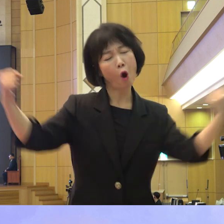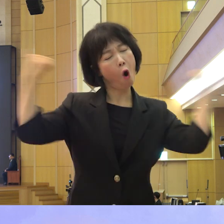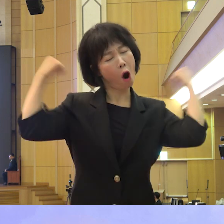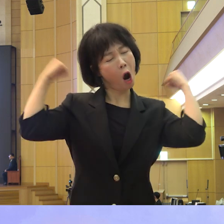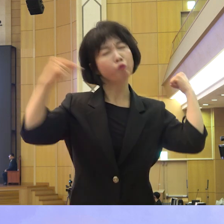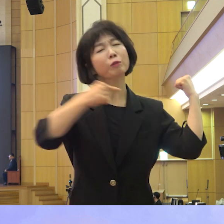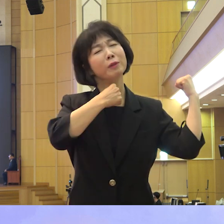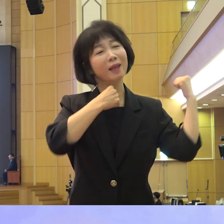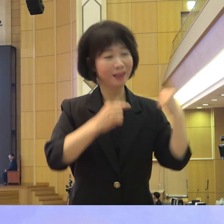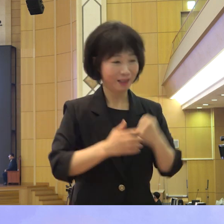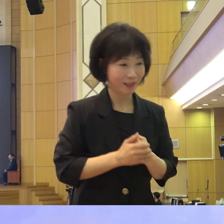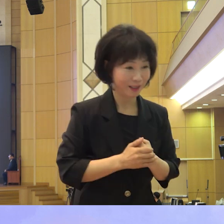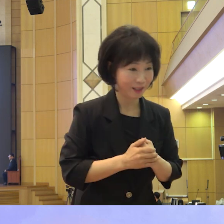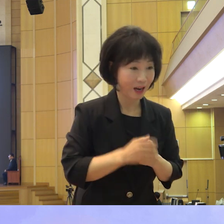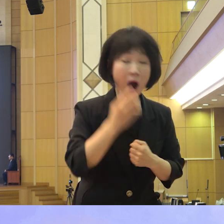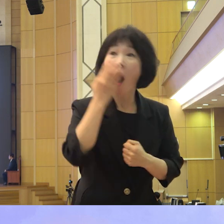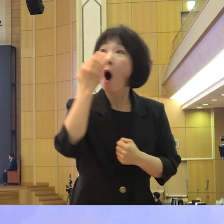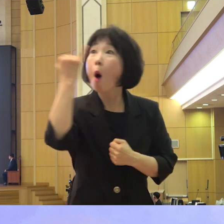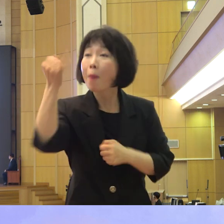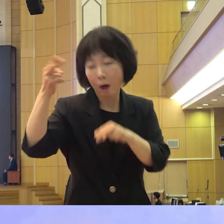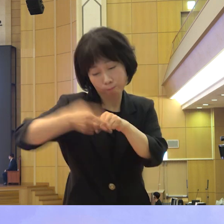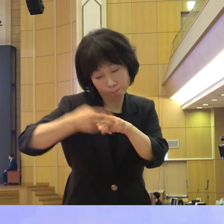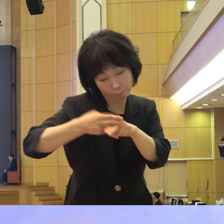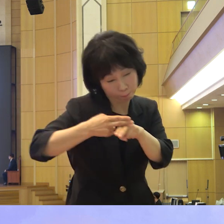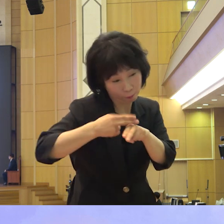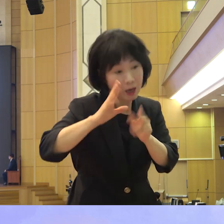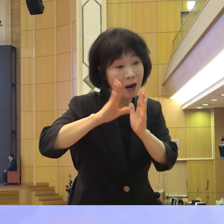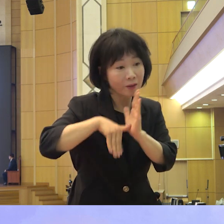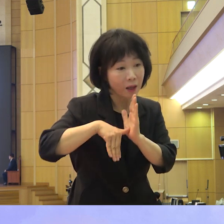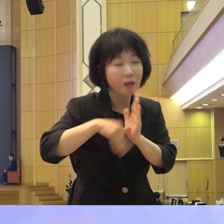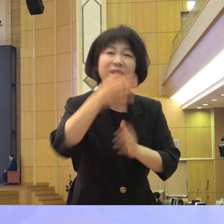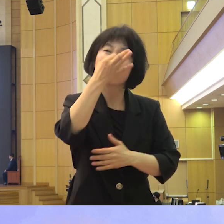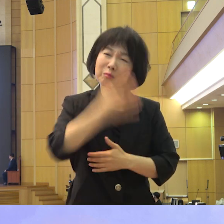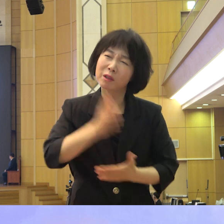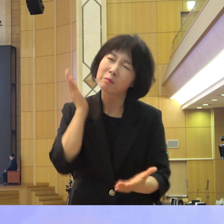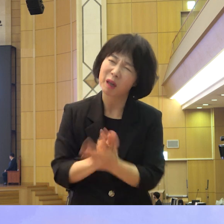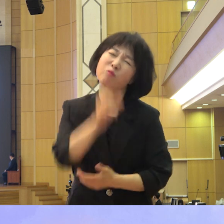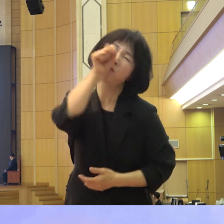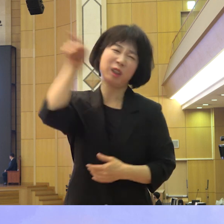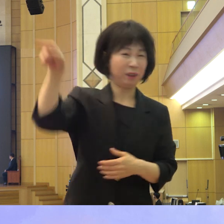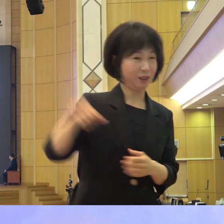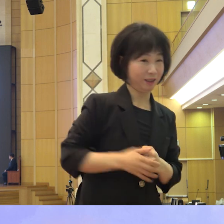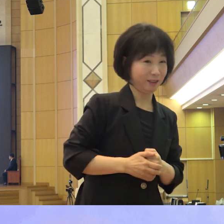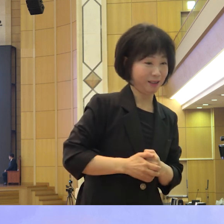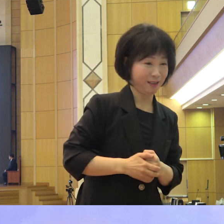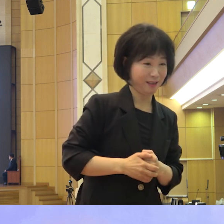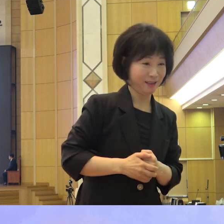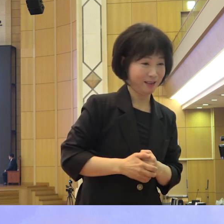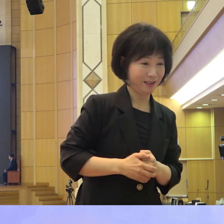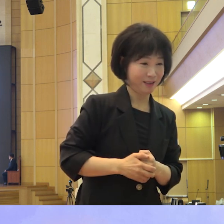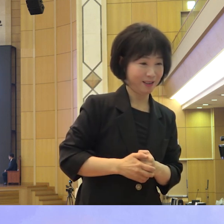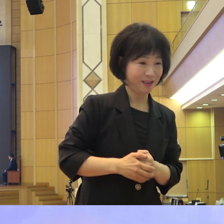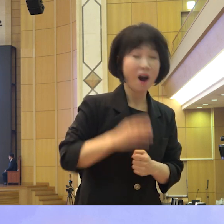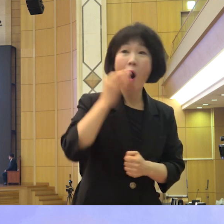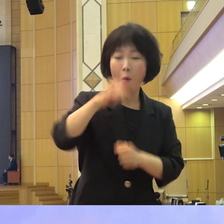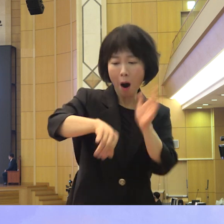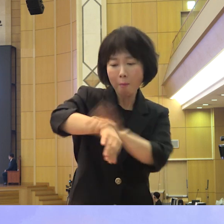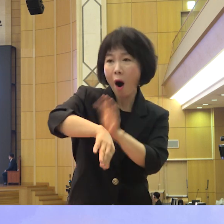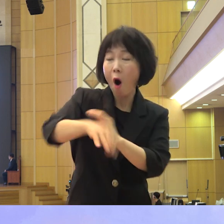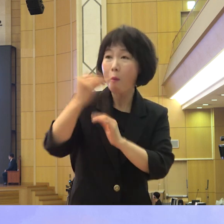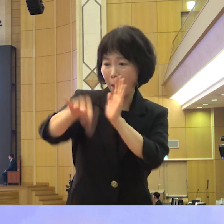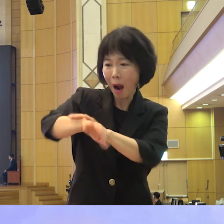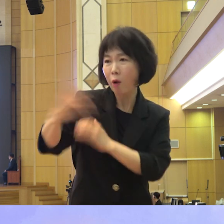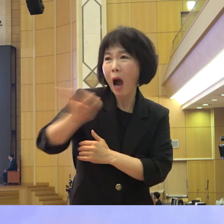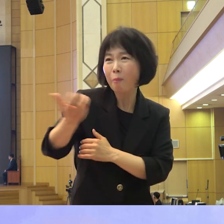건강한. 엄마가 요리할 때 힘들지 않고 요즘에 팔목이